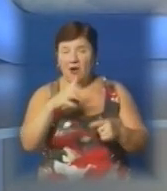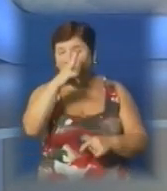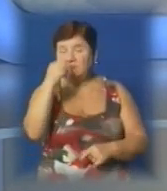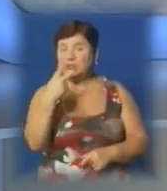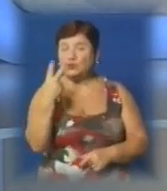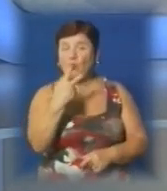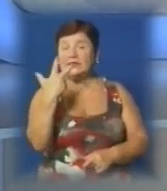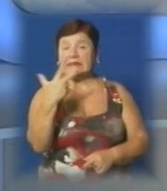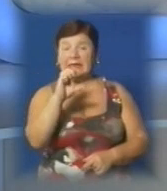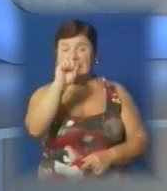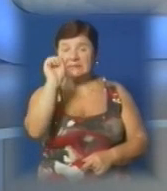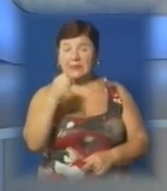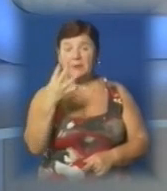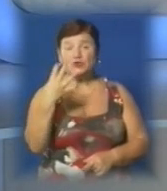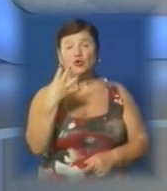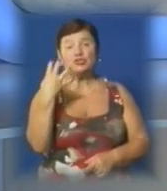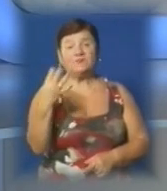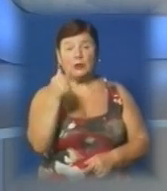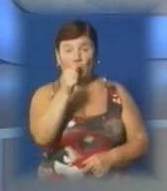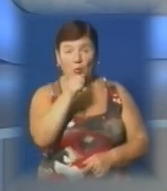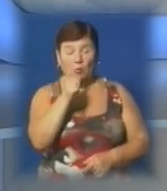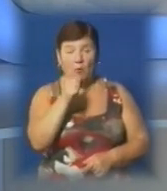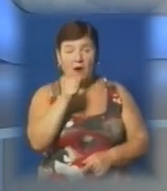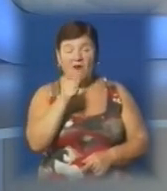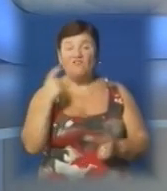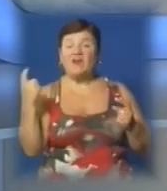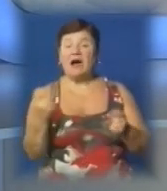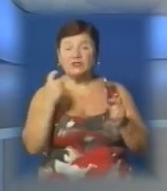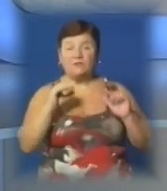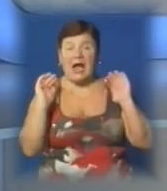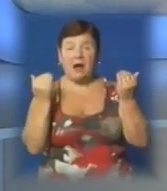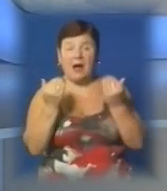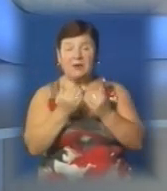2 на 3 серпня 1944 року у газових камерах було вбито